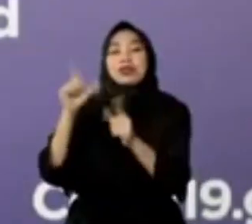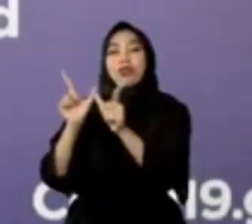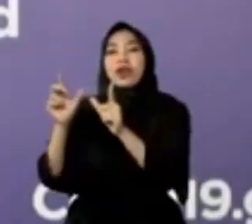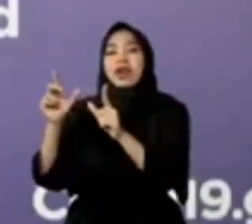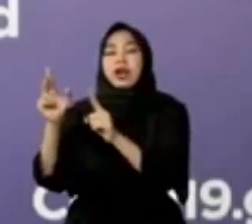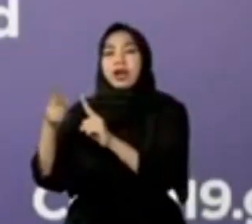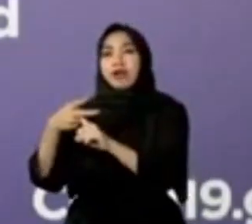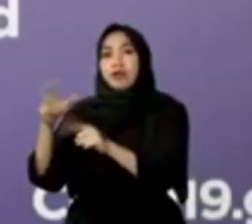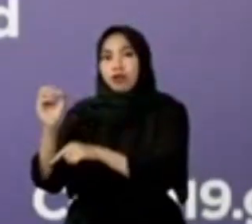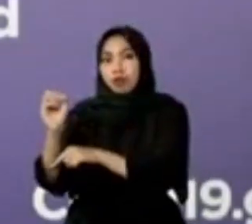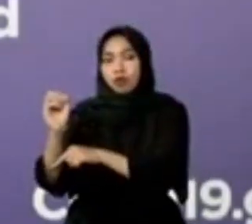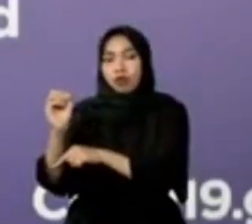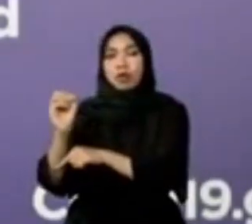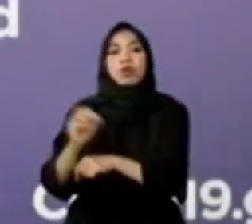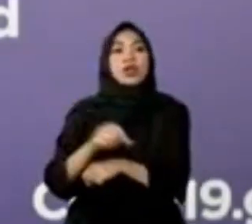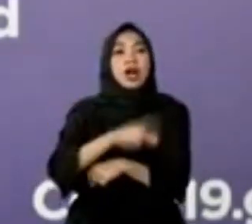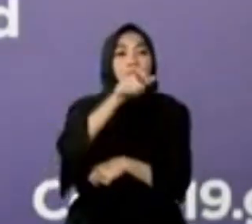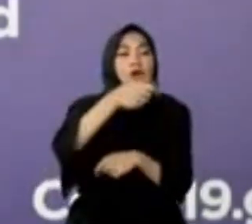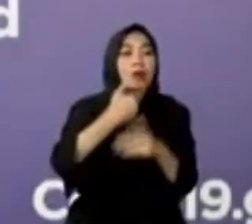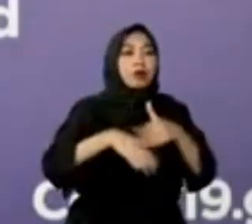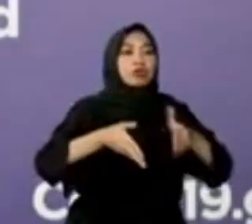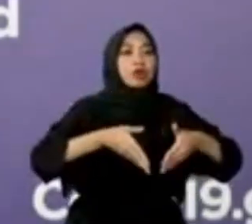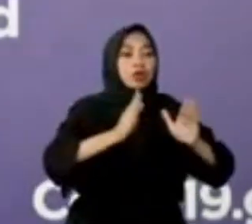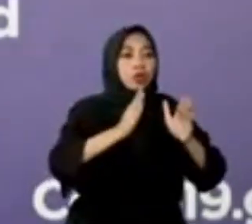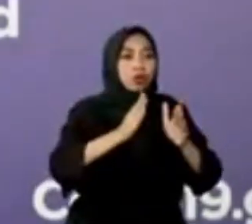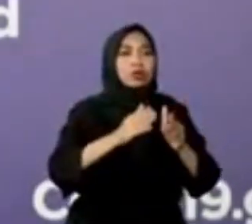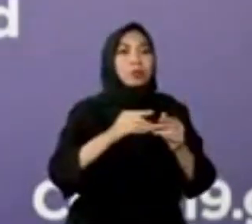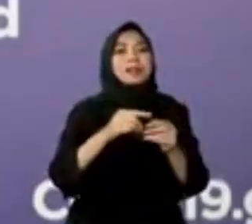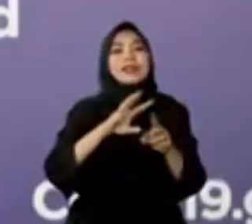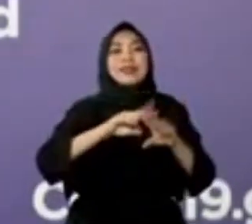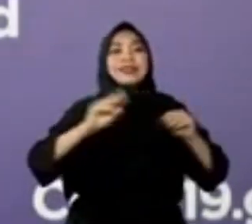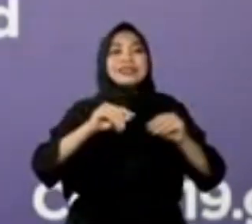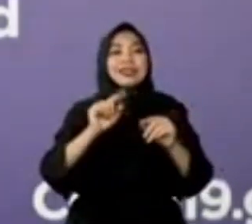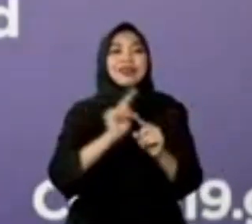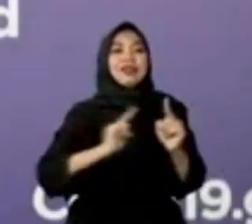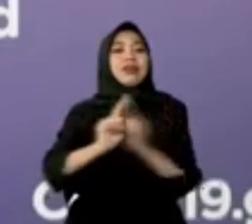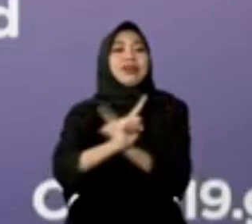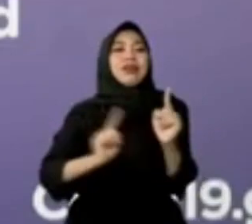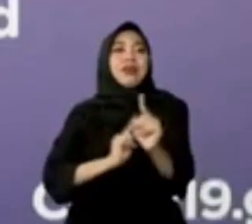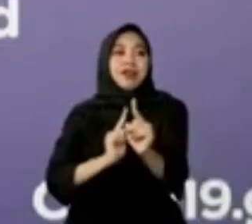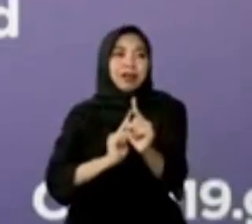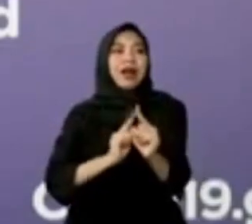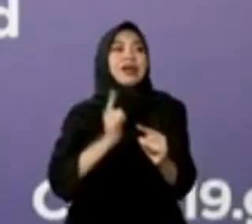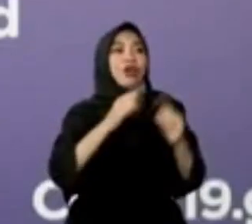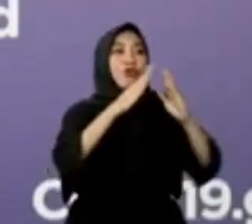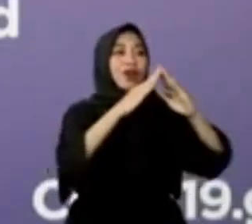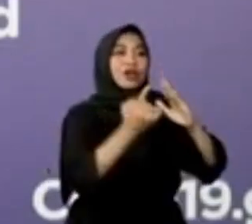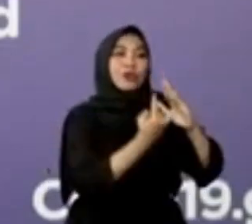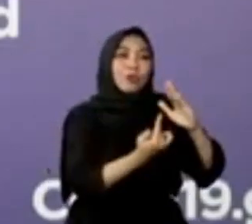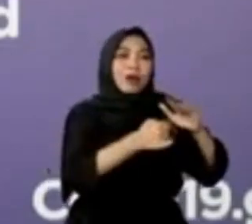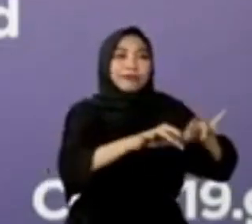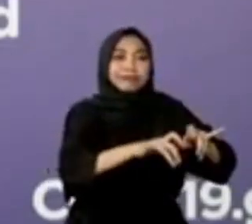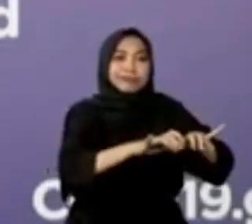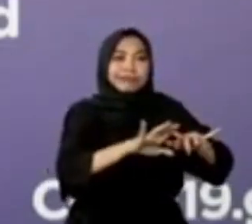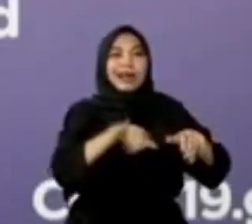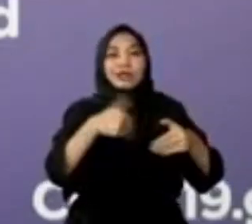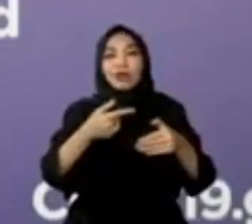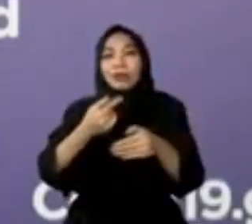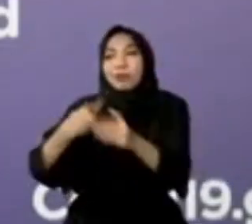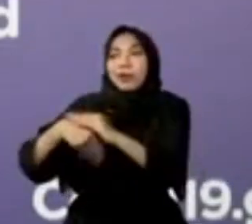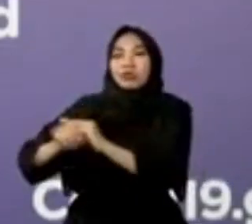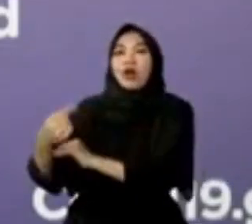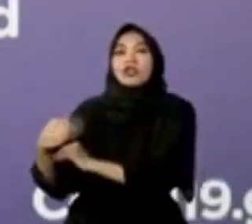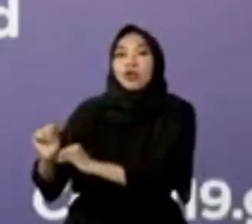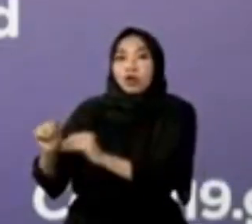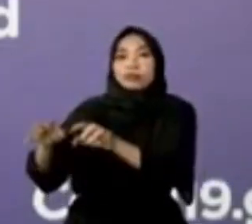pekerja perkantoran tetap disiapkan flexible working, jadi ada yang kerja di rumah, ada yang kerja di kantor. Nanti tentu